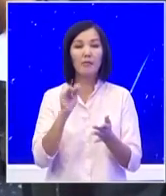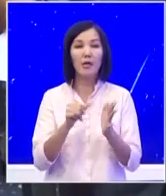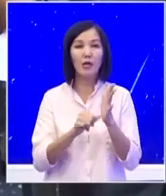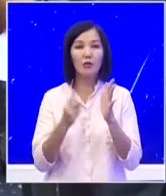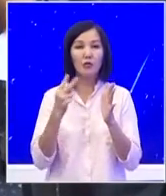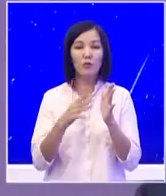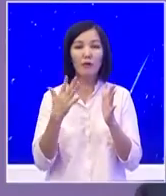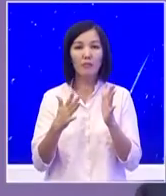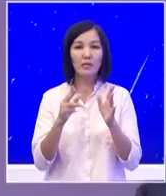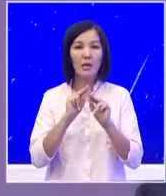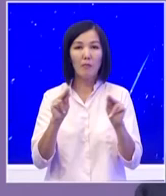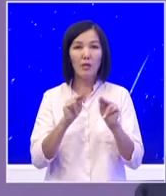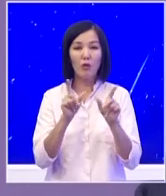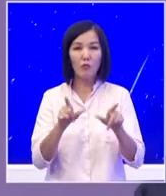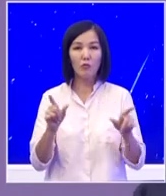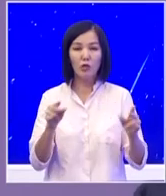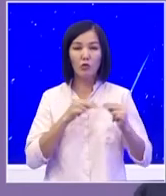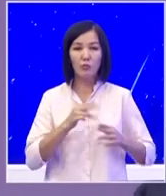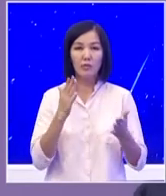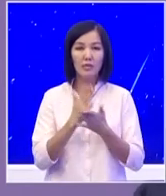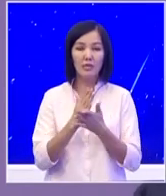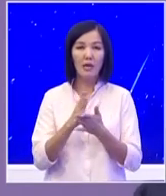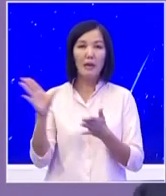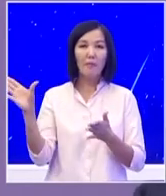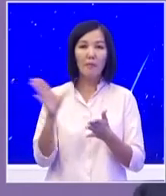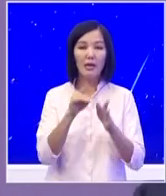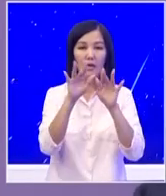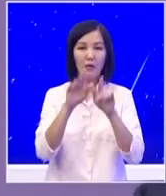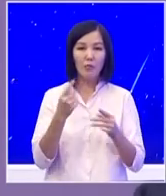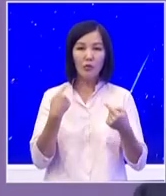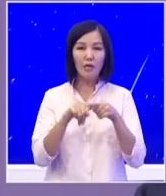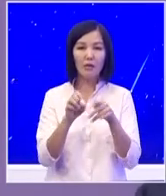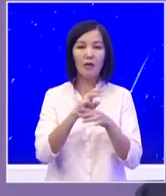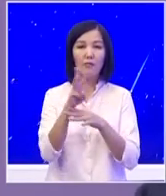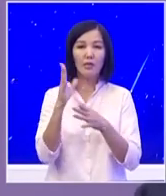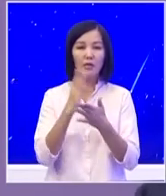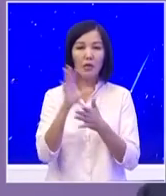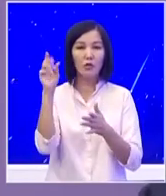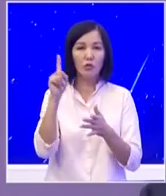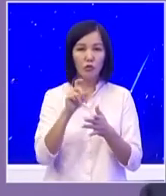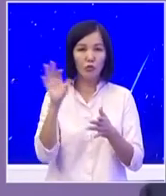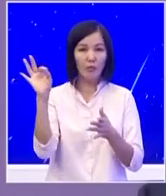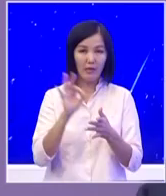41,625 педагог жұмыс істейді, барлық мұғалімдер компьютерлік техникамен қамтылған 100%.